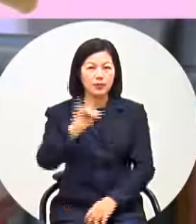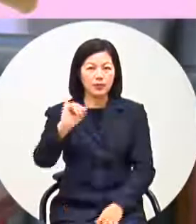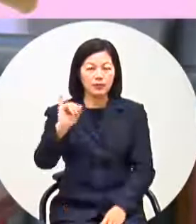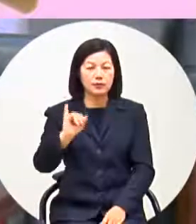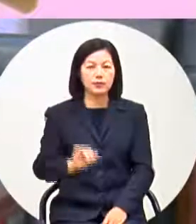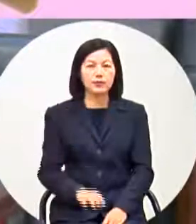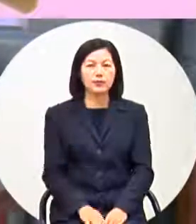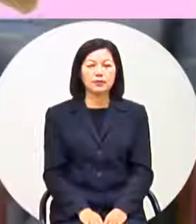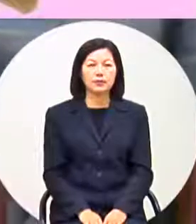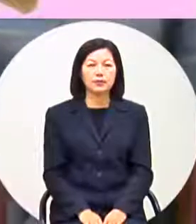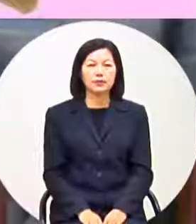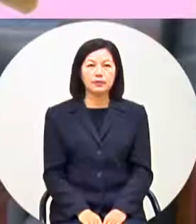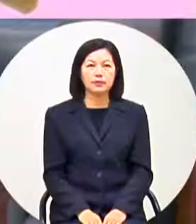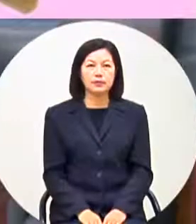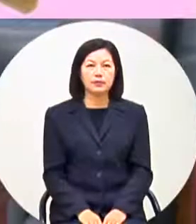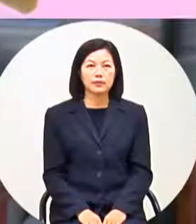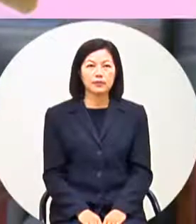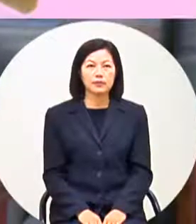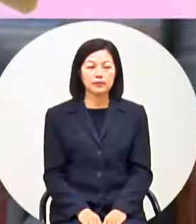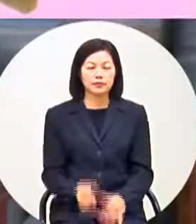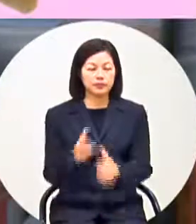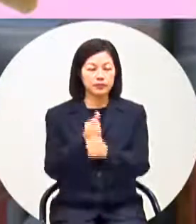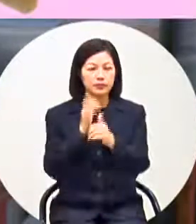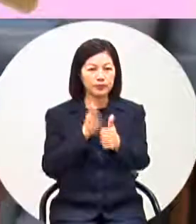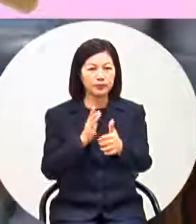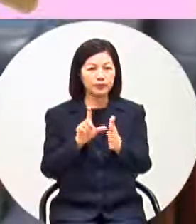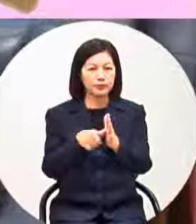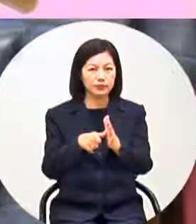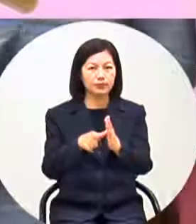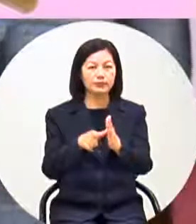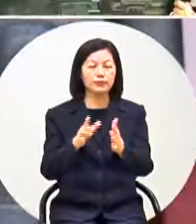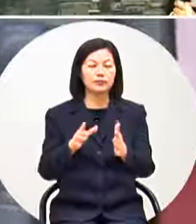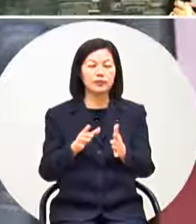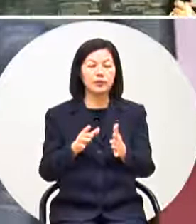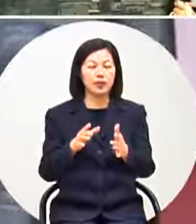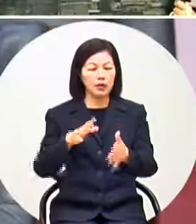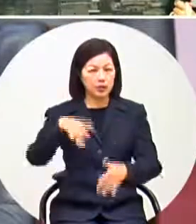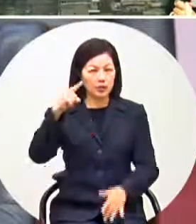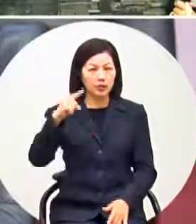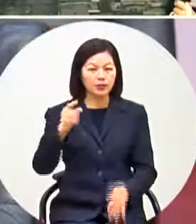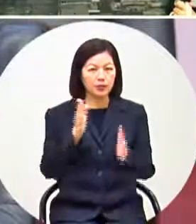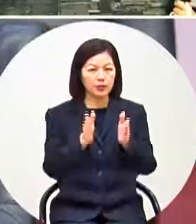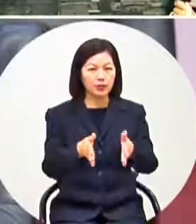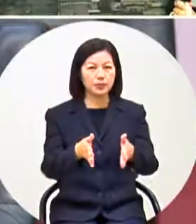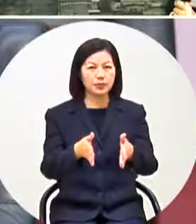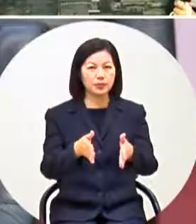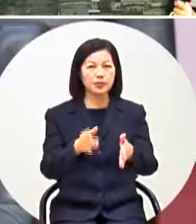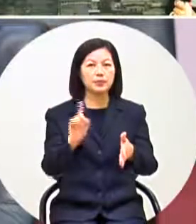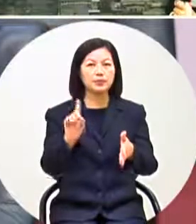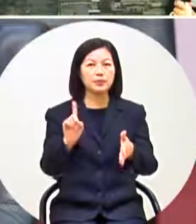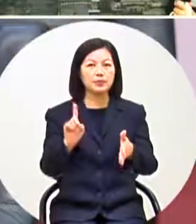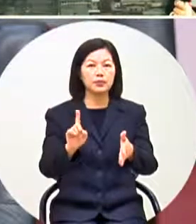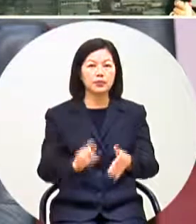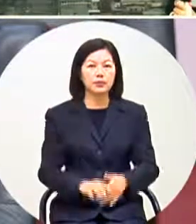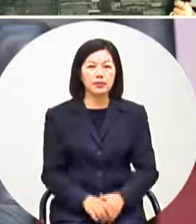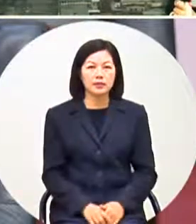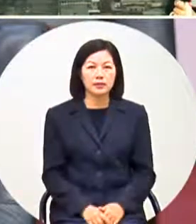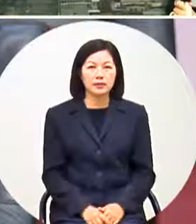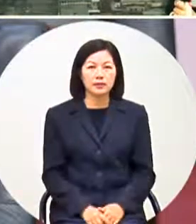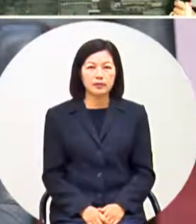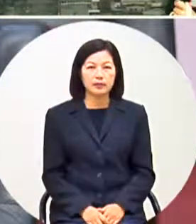总质询的时间哈。首先，针对我们的空屋哈，空屋